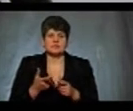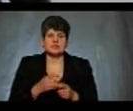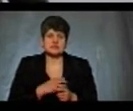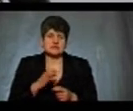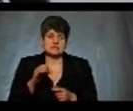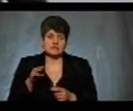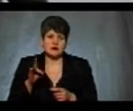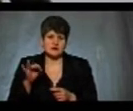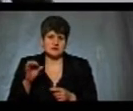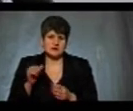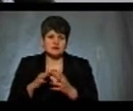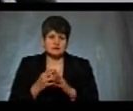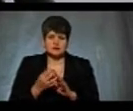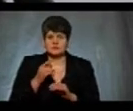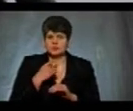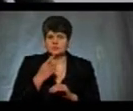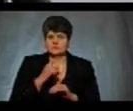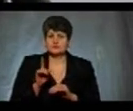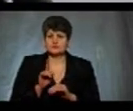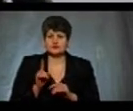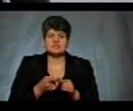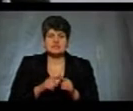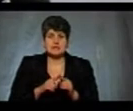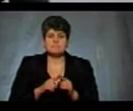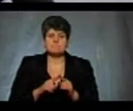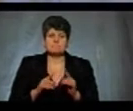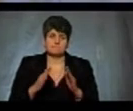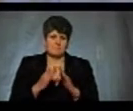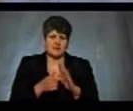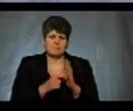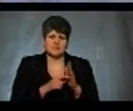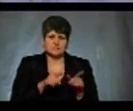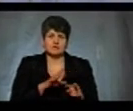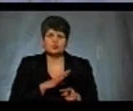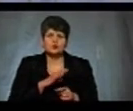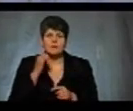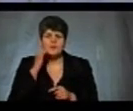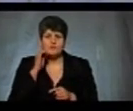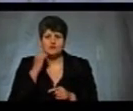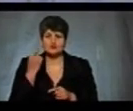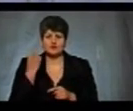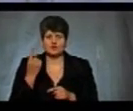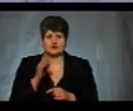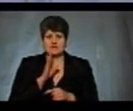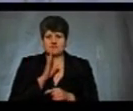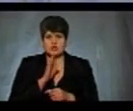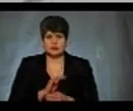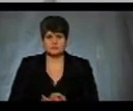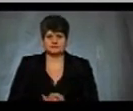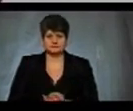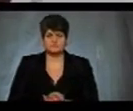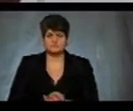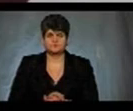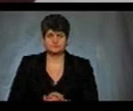Марії Барановської, це приміщення належало бабусі однієї з дівчат.